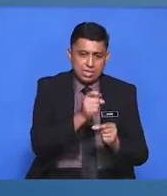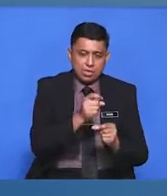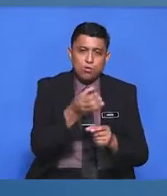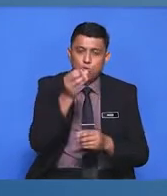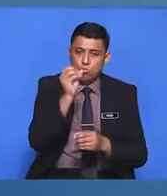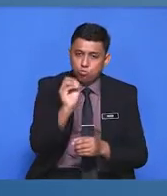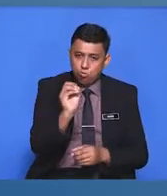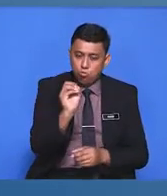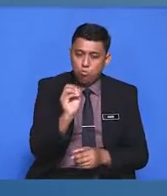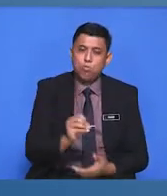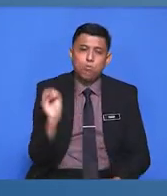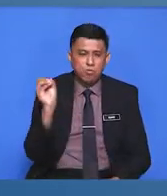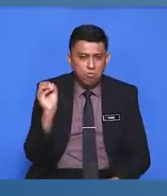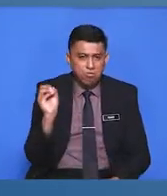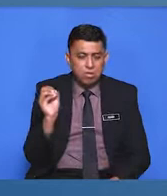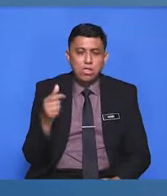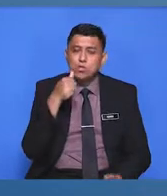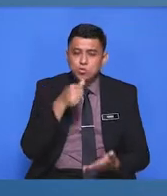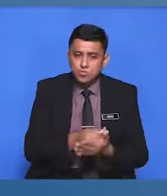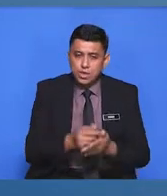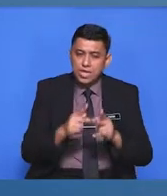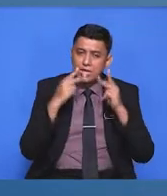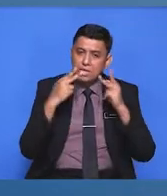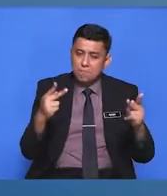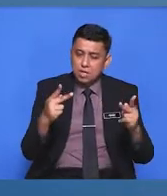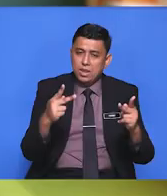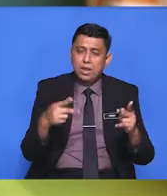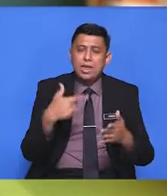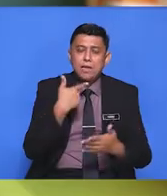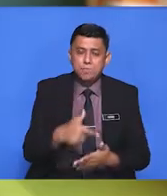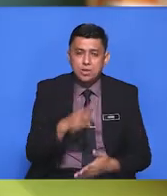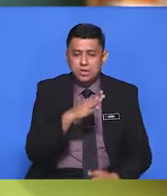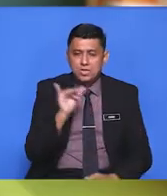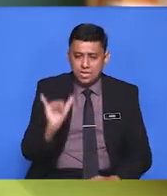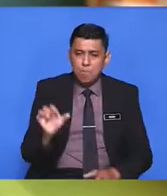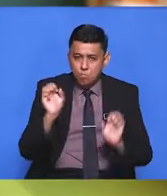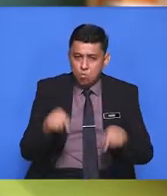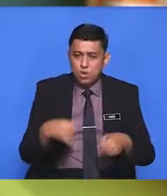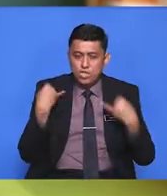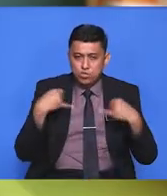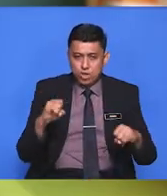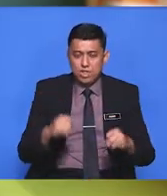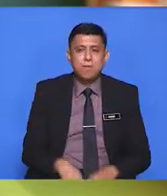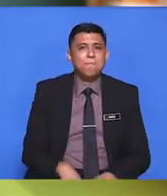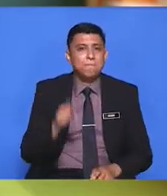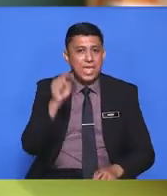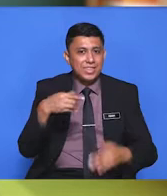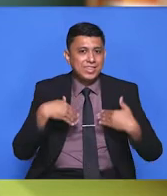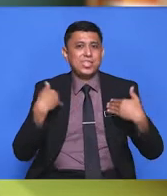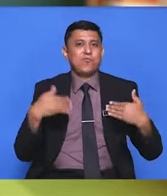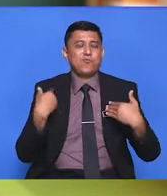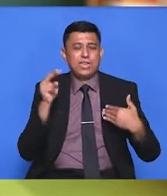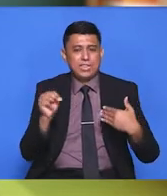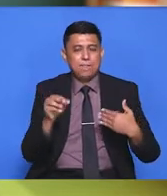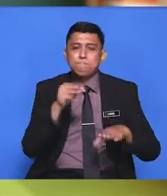khabar lama dan sebagainya yang boleh dijual. Tentu seronok kan murid-murid apabila masa